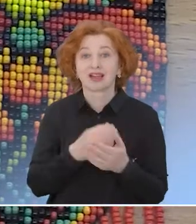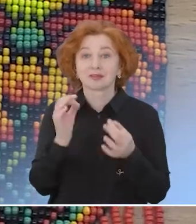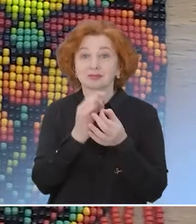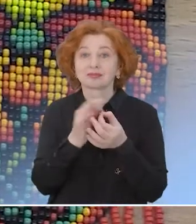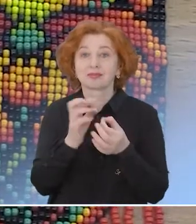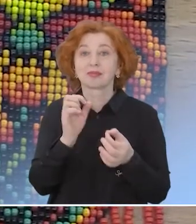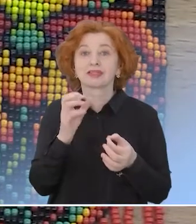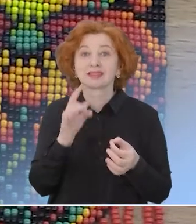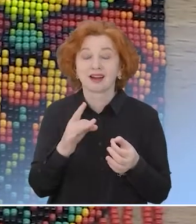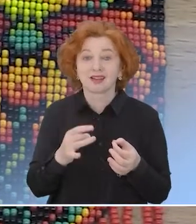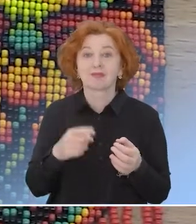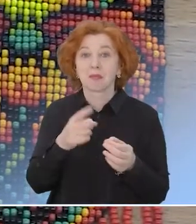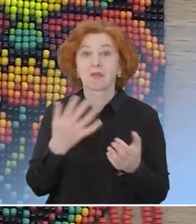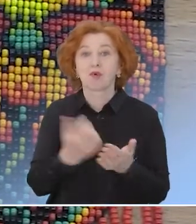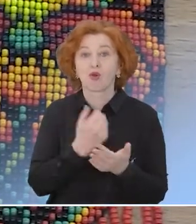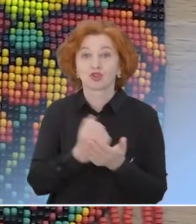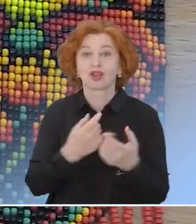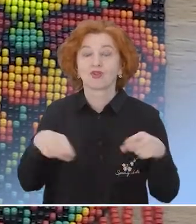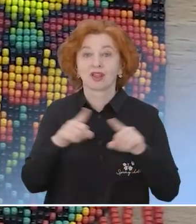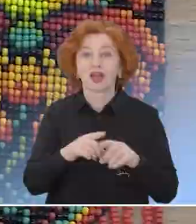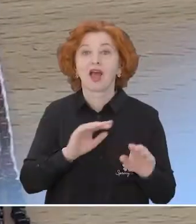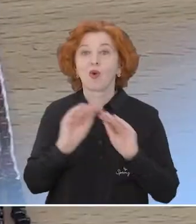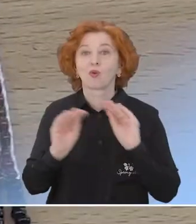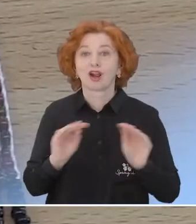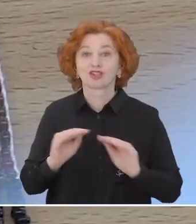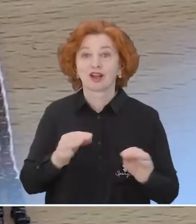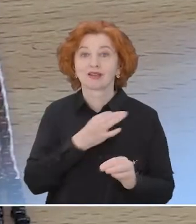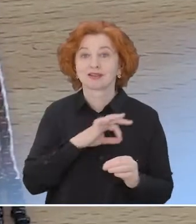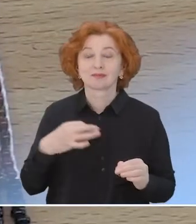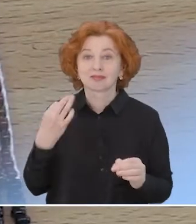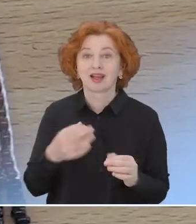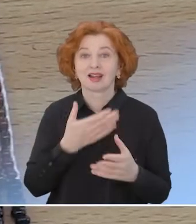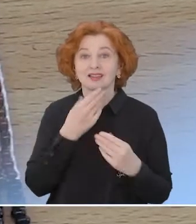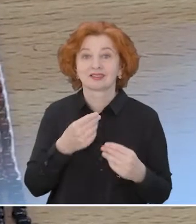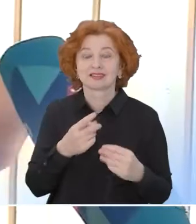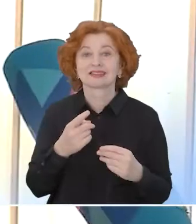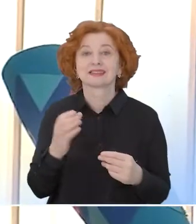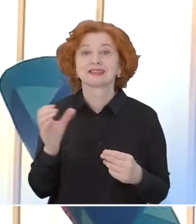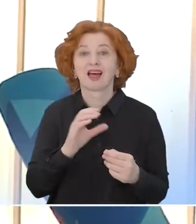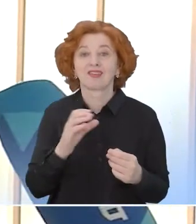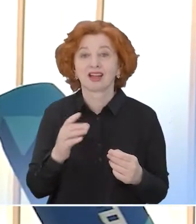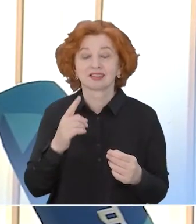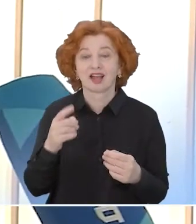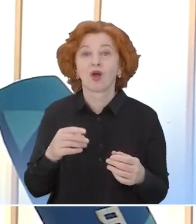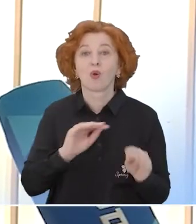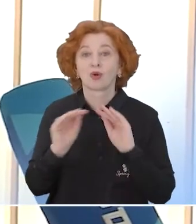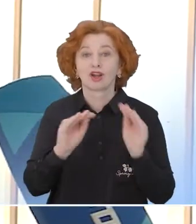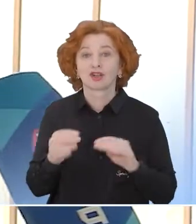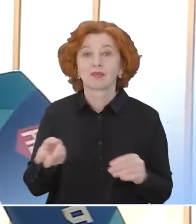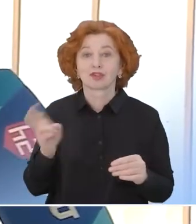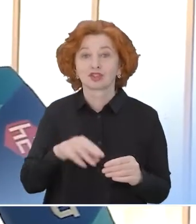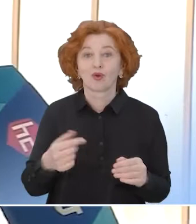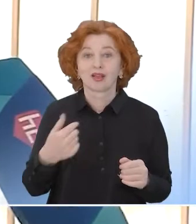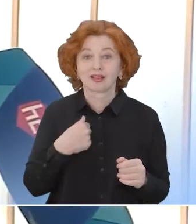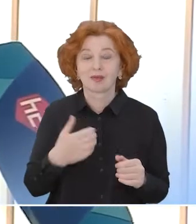осваивать бисерное ткачество. В результате получаются вот такие украшения под названием гирдан. Славянское такое украшение,